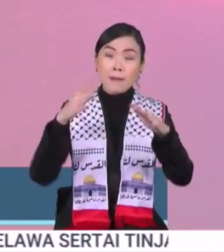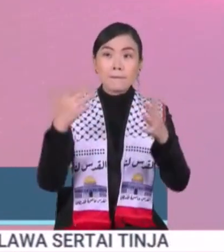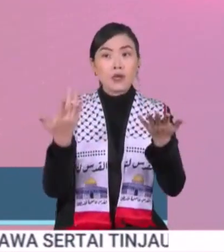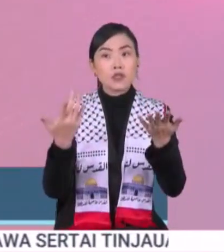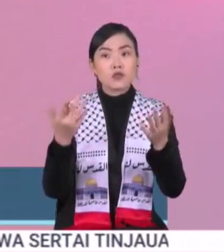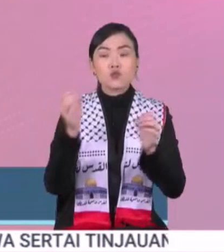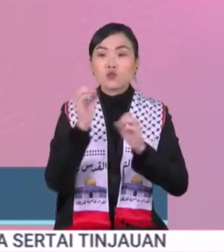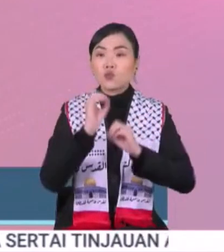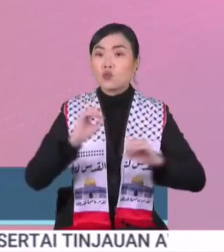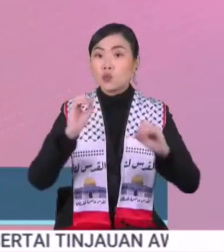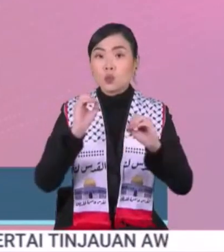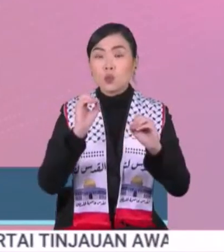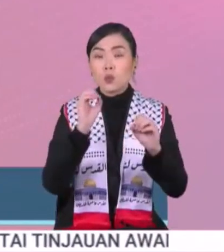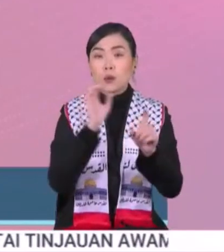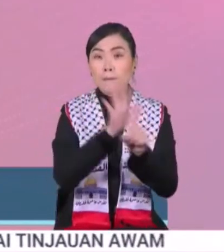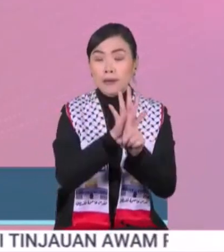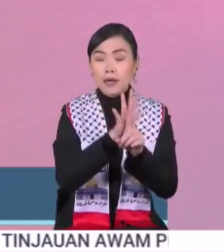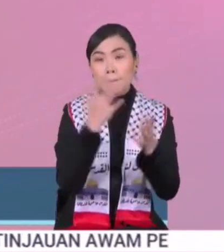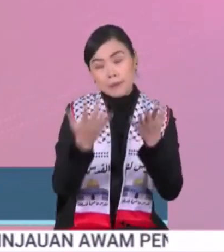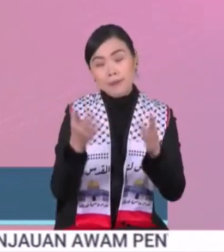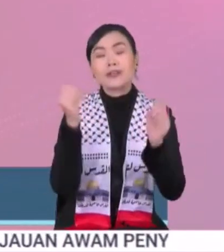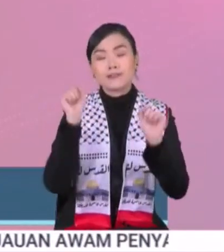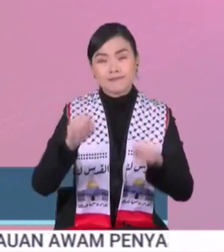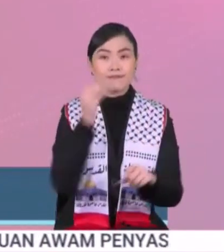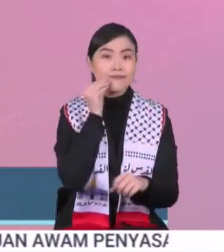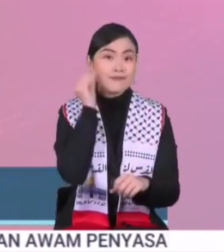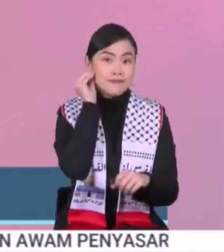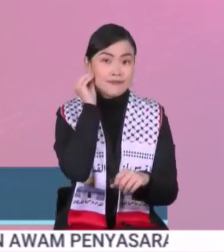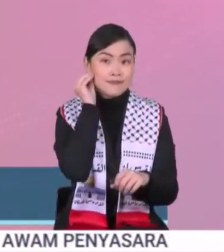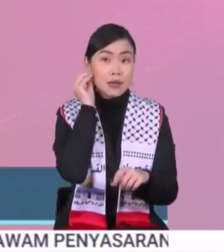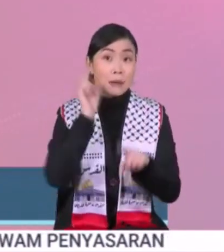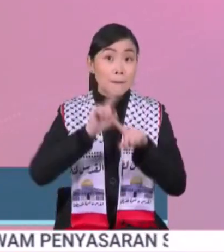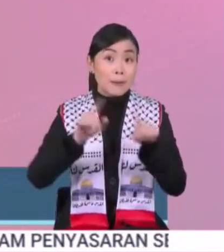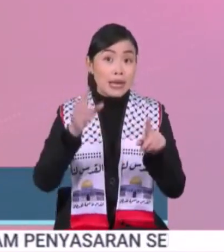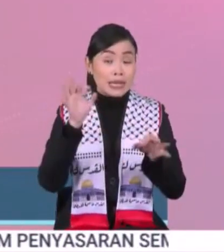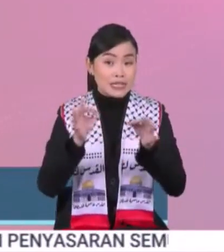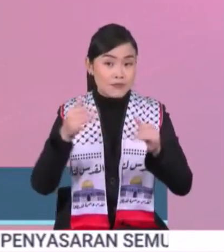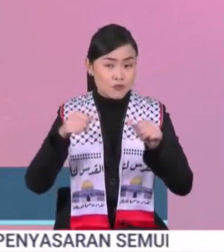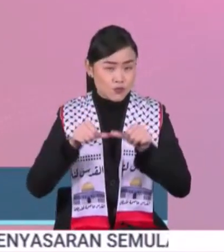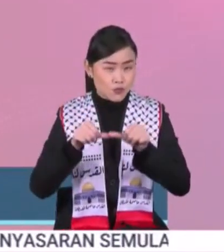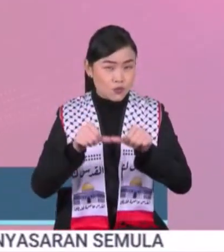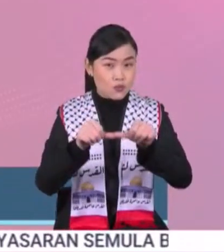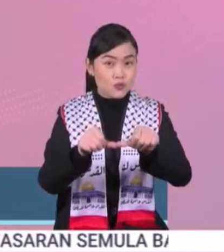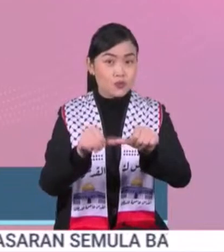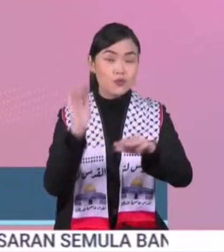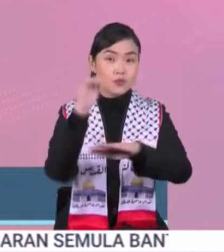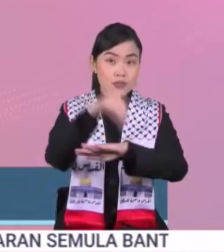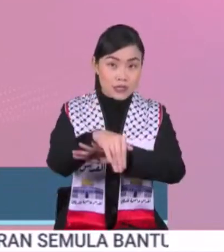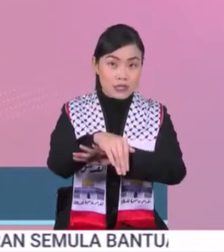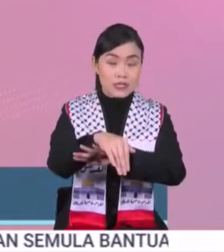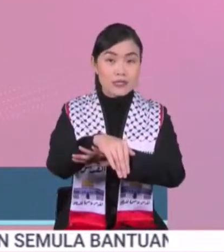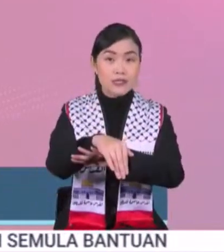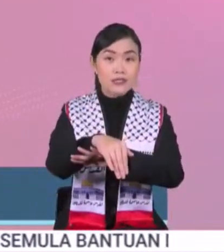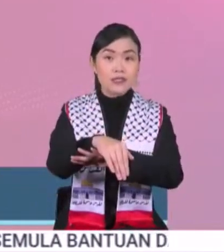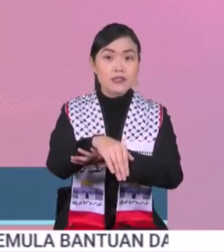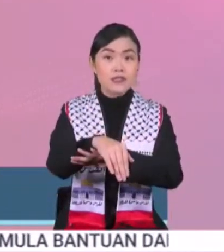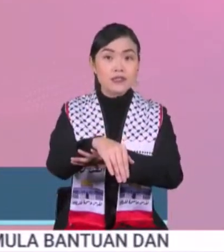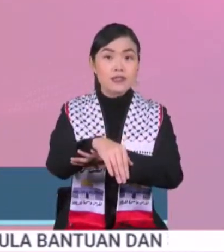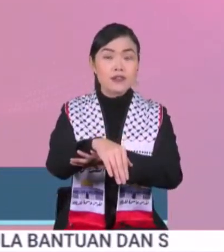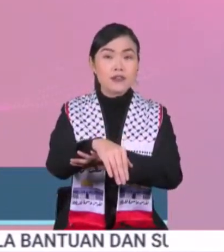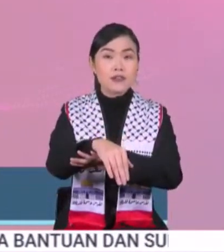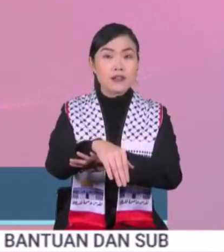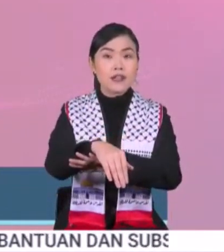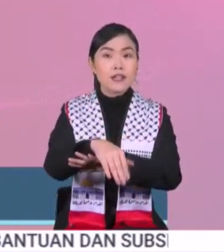pulang. Namun sekiranya hujan lebat berlaku sehingga malam ini, penduduk terjejas banjir dijangka